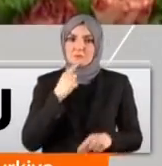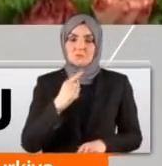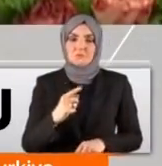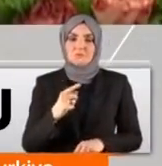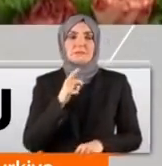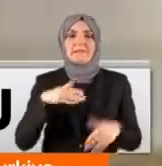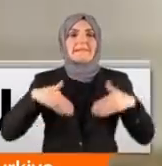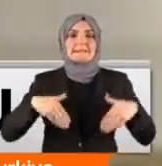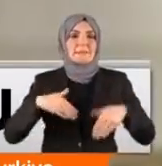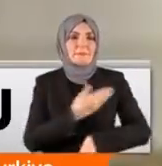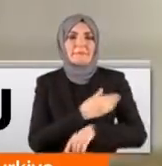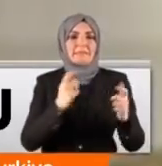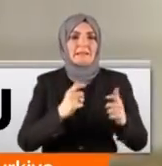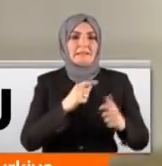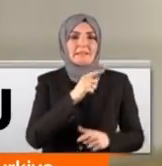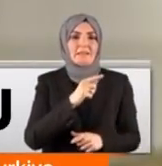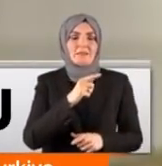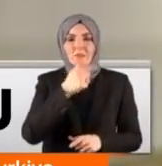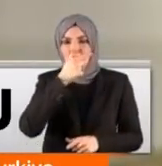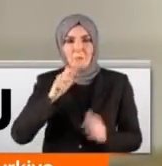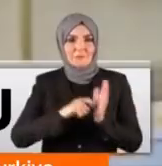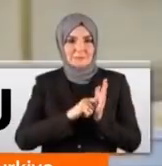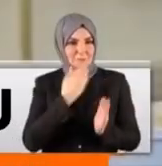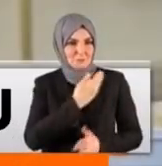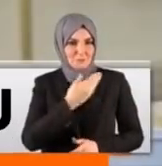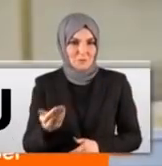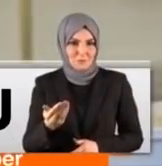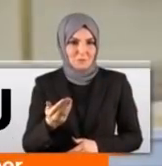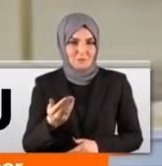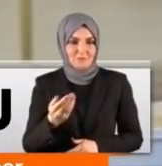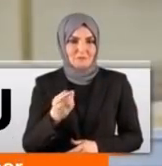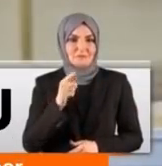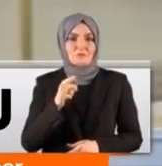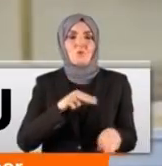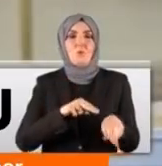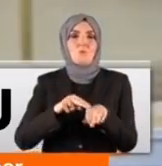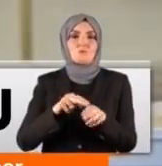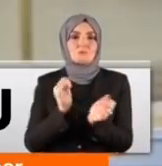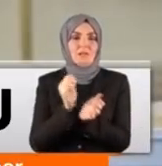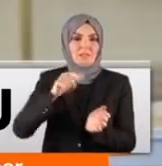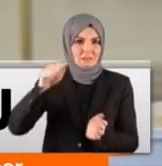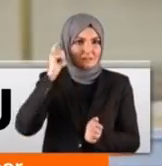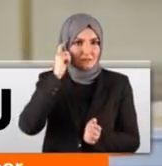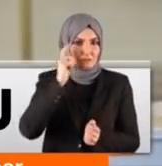Gündoğdu belli Köyü'ndenim O da 30'ar falan da tanır mısın Tabii ki annem kızlardan